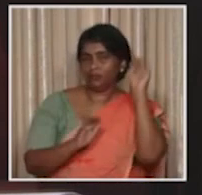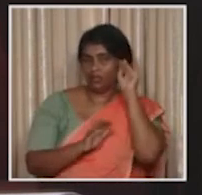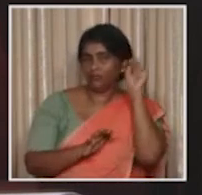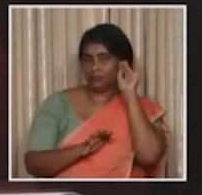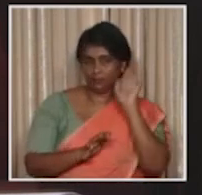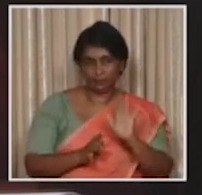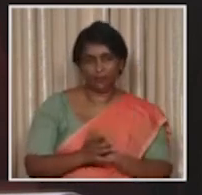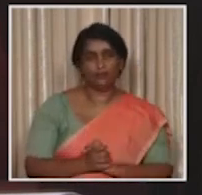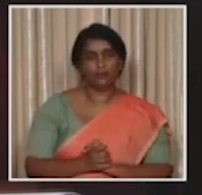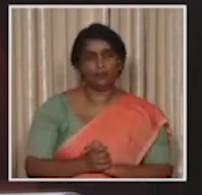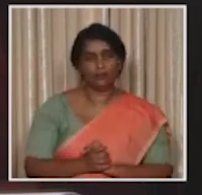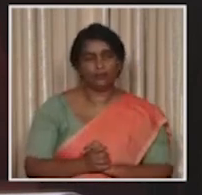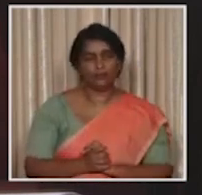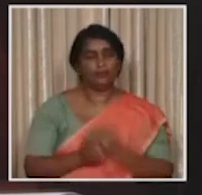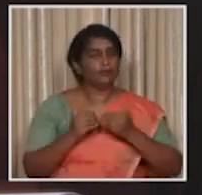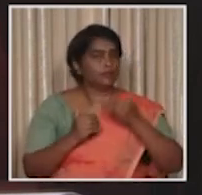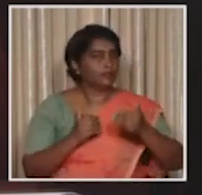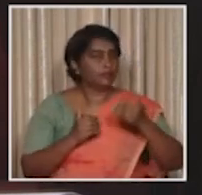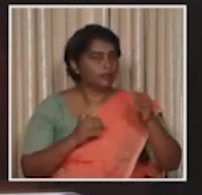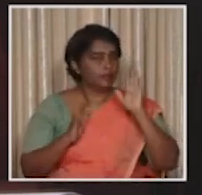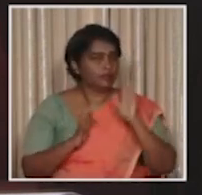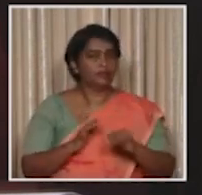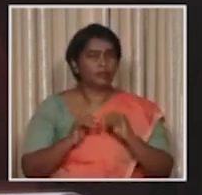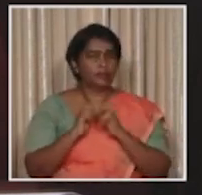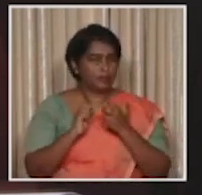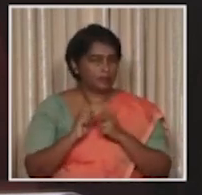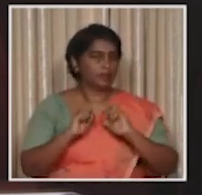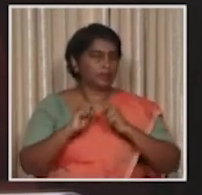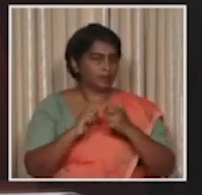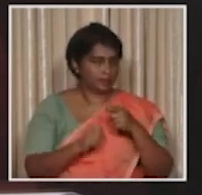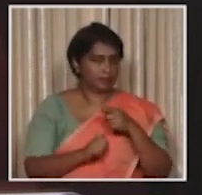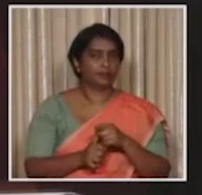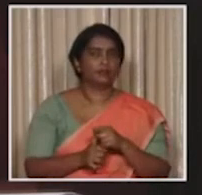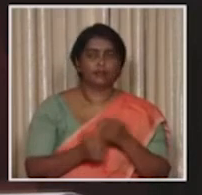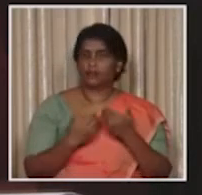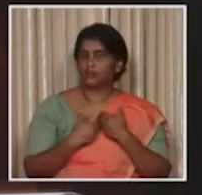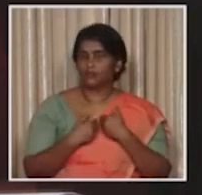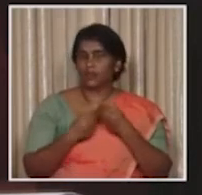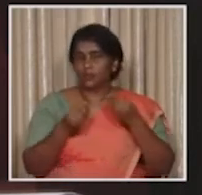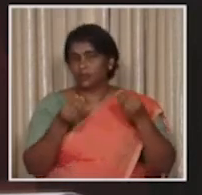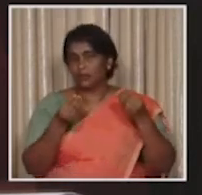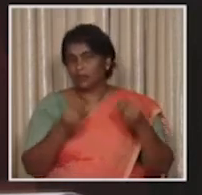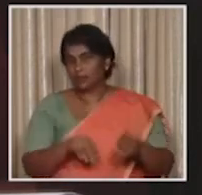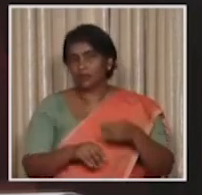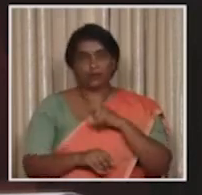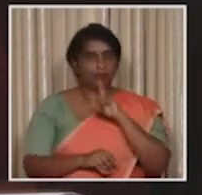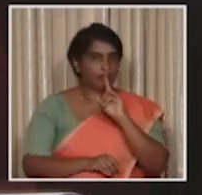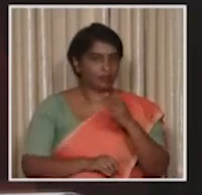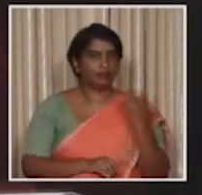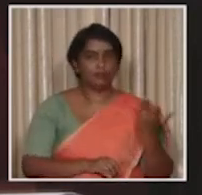ලැබෙනවා. දිගින් දිගටම සිදුවෙන මෙම සිදුවීම් අපට සුළුකොට තැකිය නොහැකි.